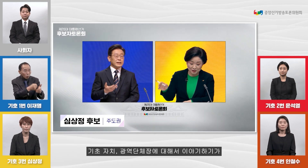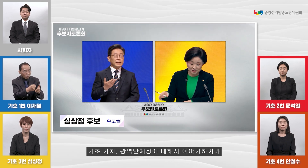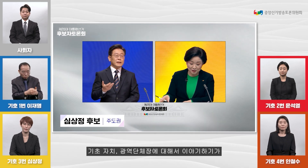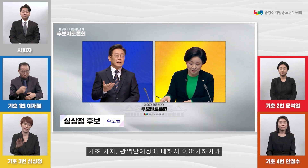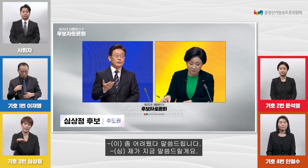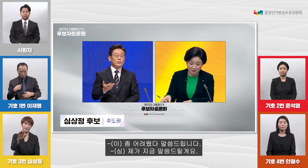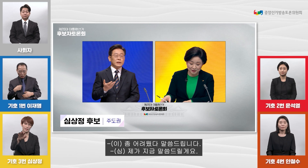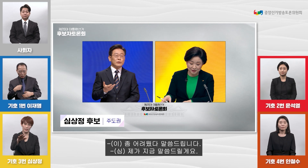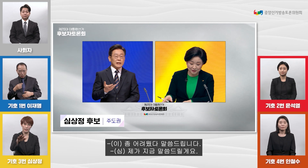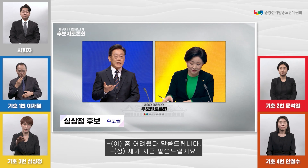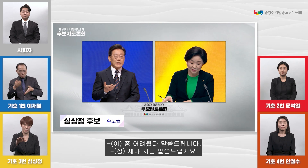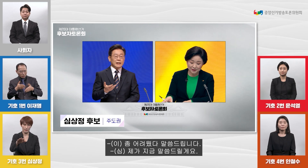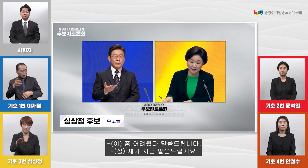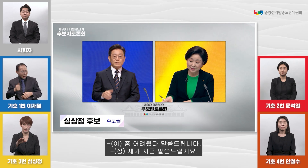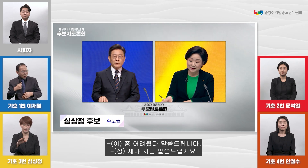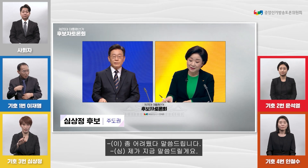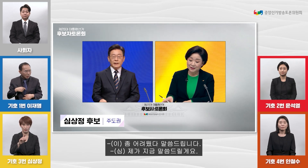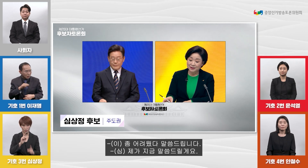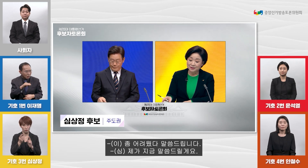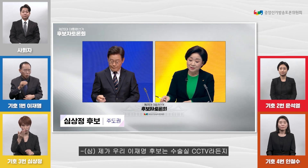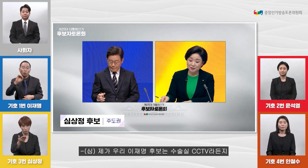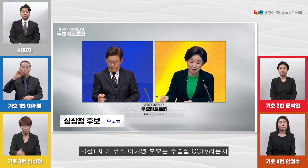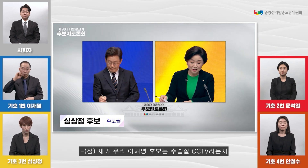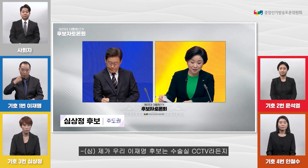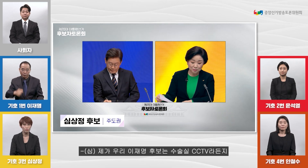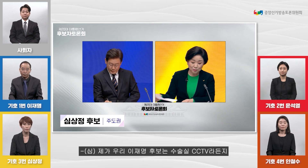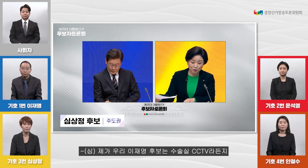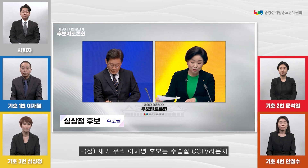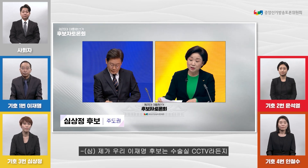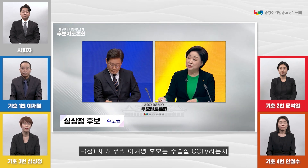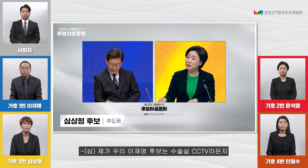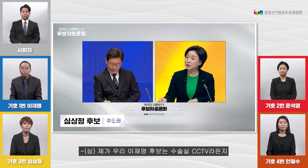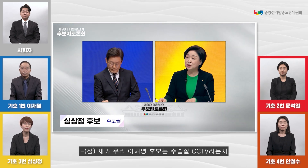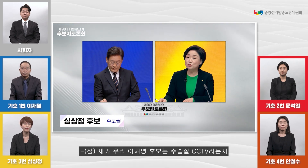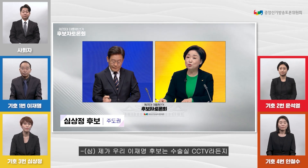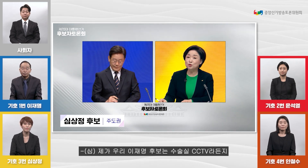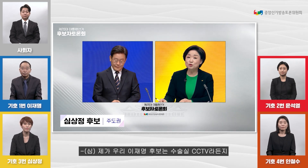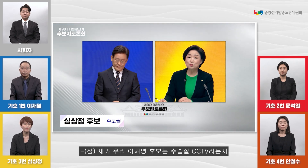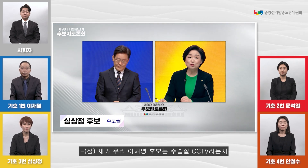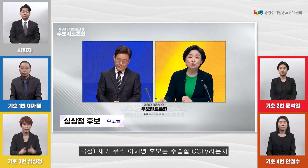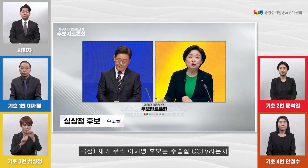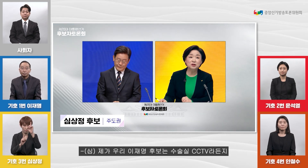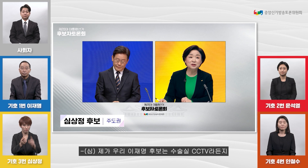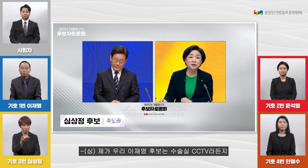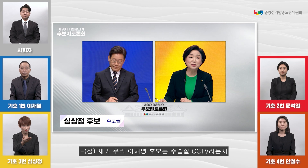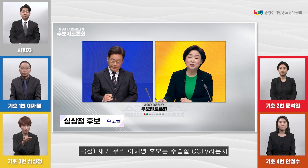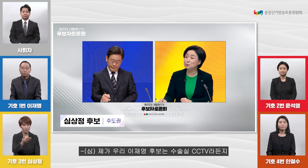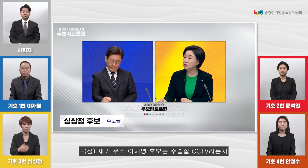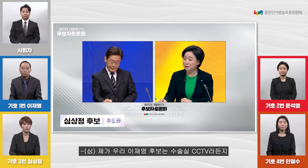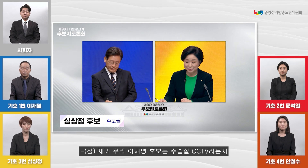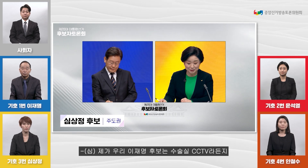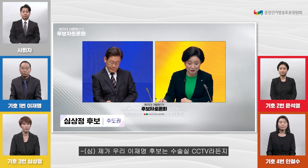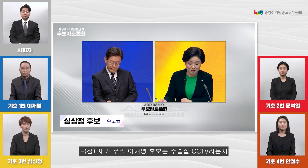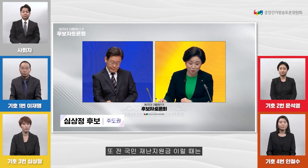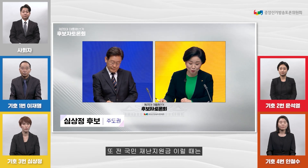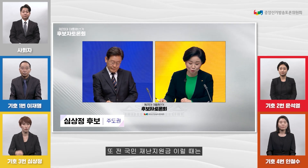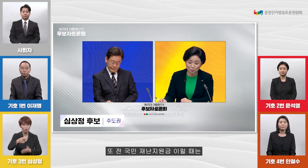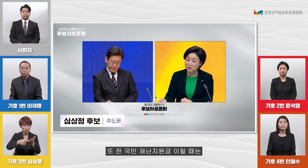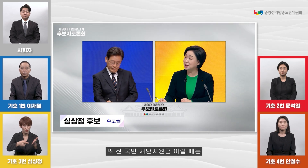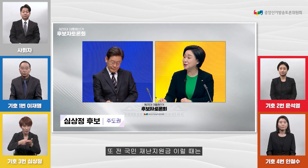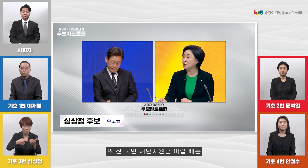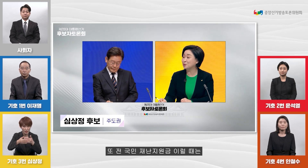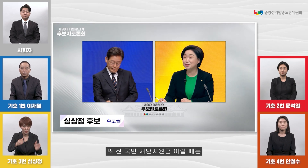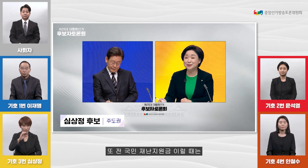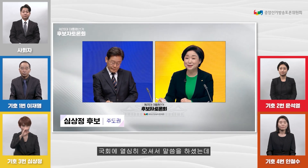대해서 얘기하기가 좀 어려웠다 말씀드립니다. 제가 우리 이제 이재명 후보는 수수실 CCTV라든지 또